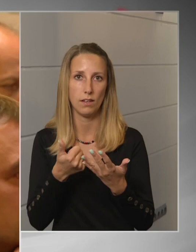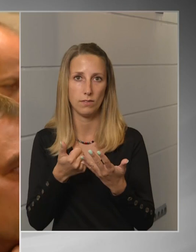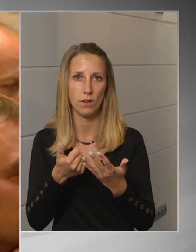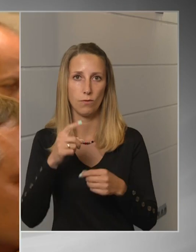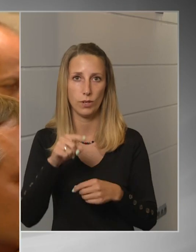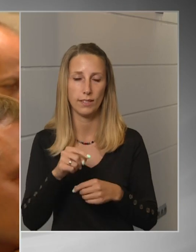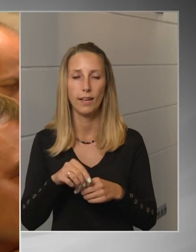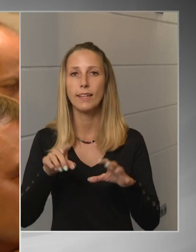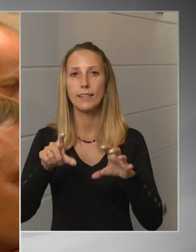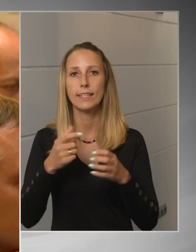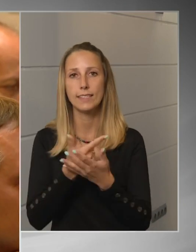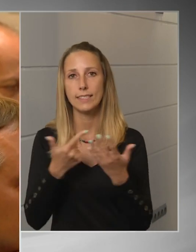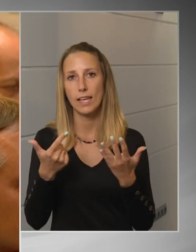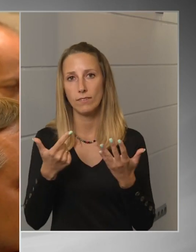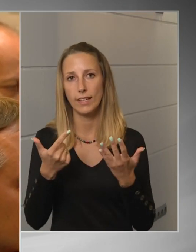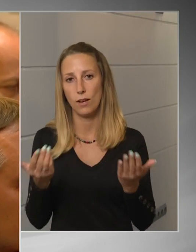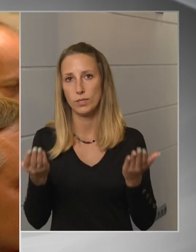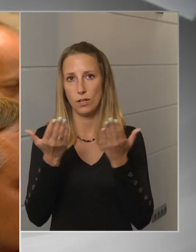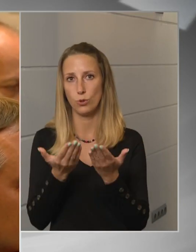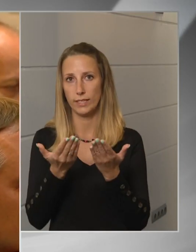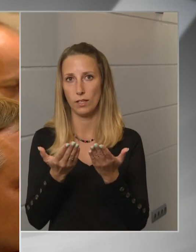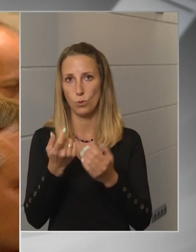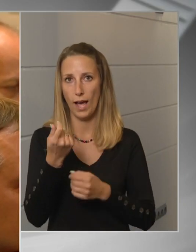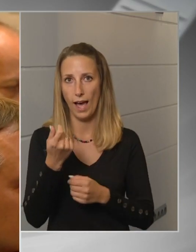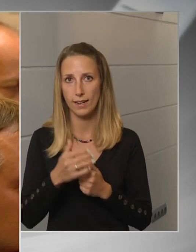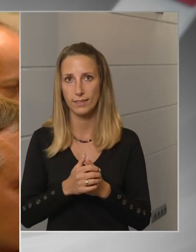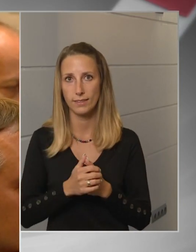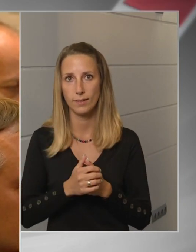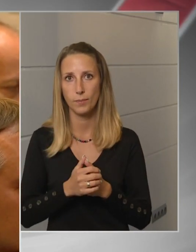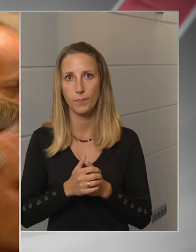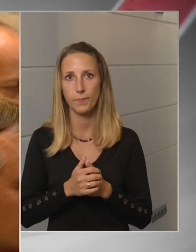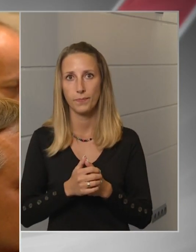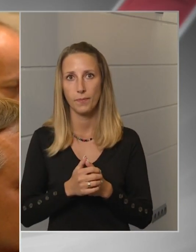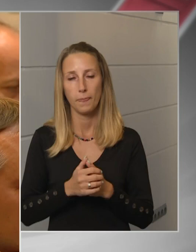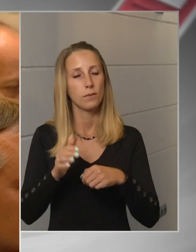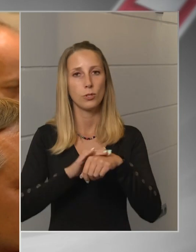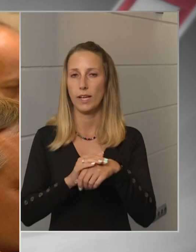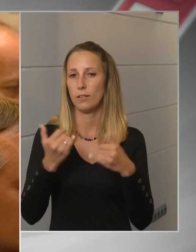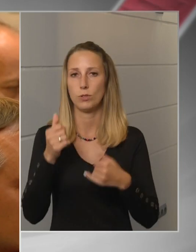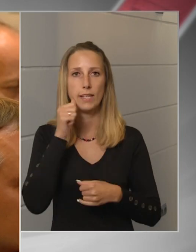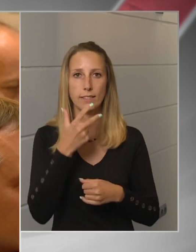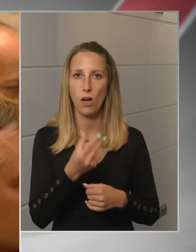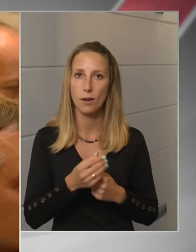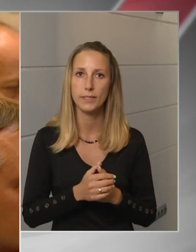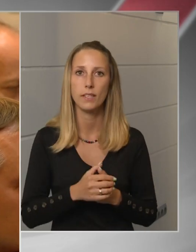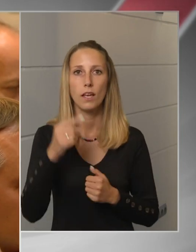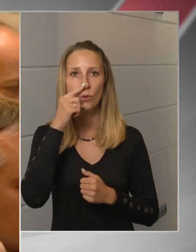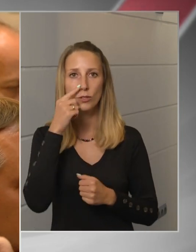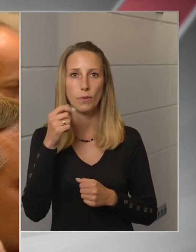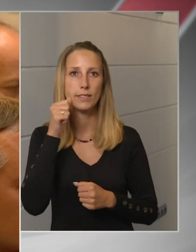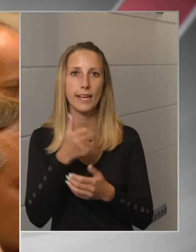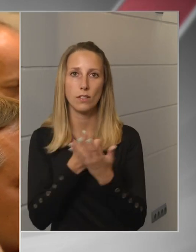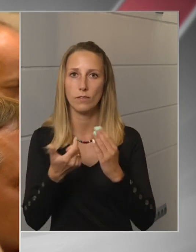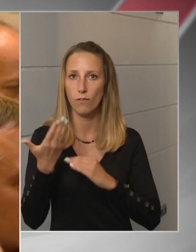tehát a 770-nel összehasonlítható ár, vagy bocsánat, most 130, júniusban